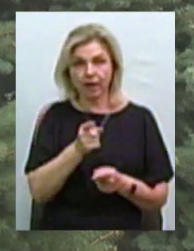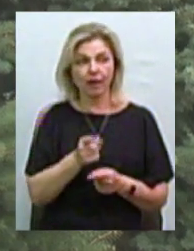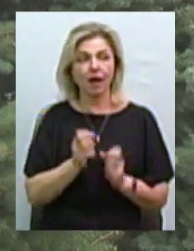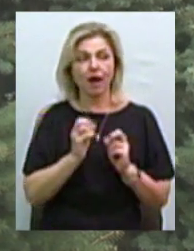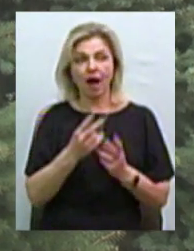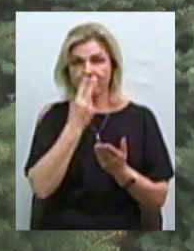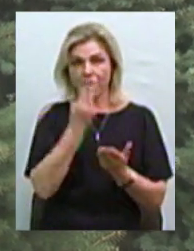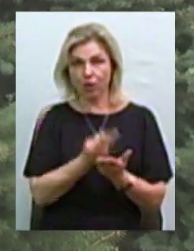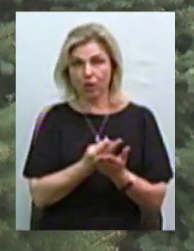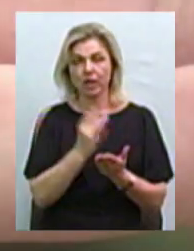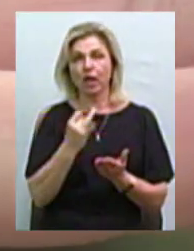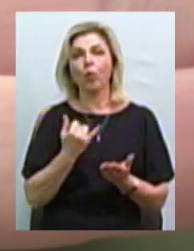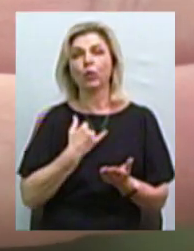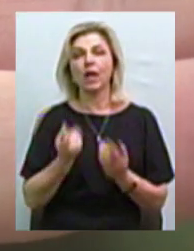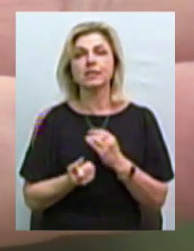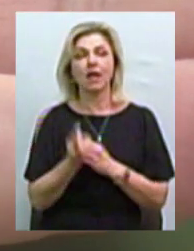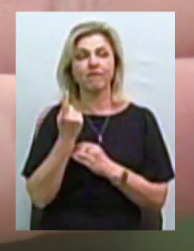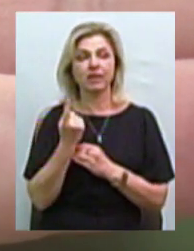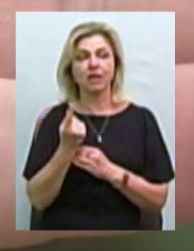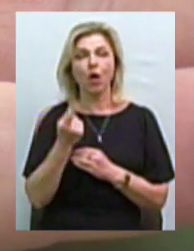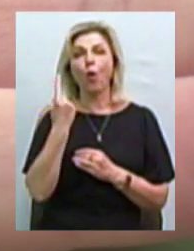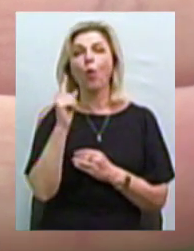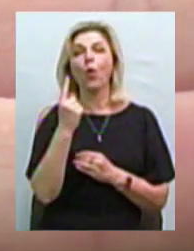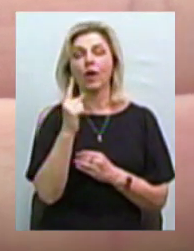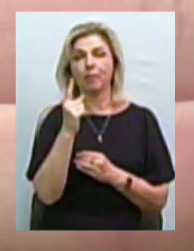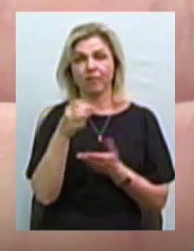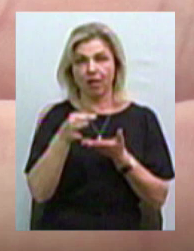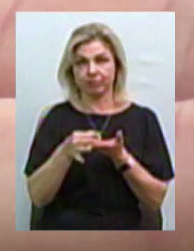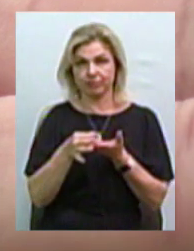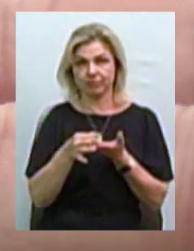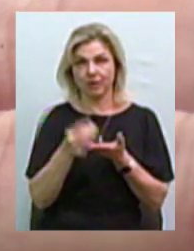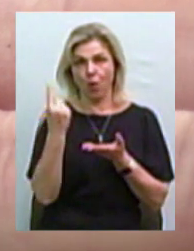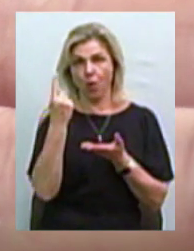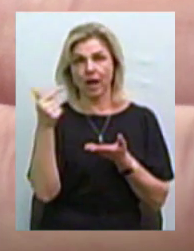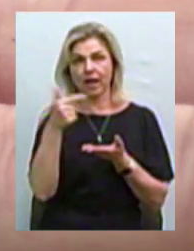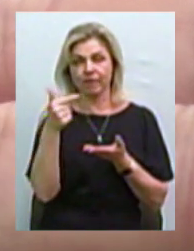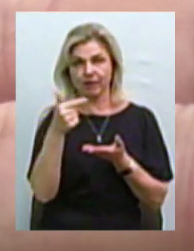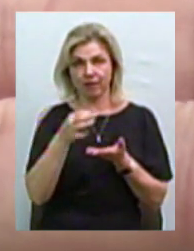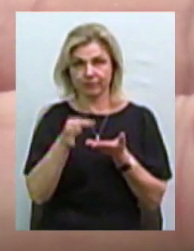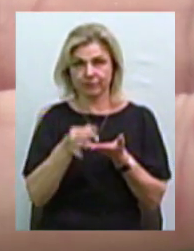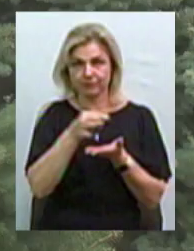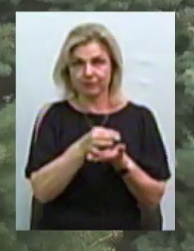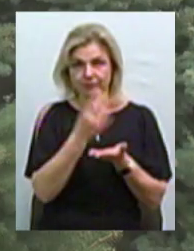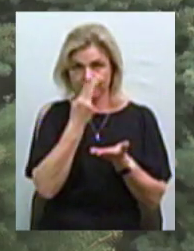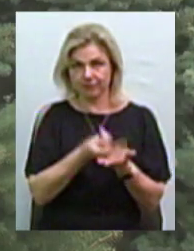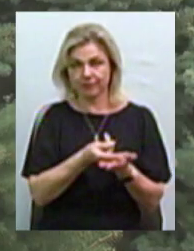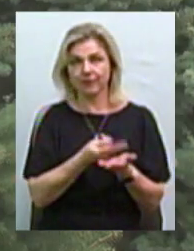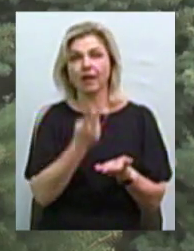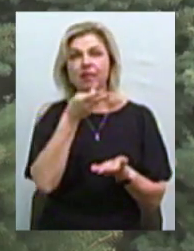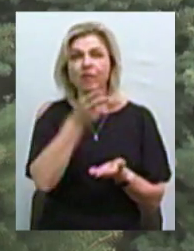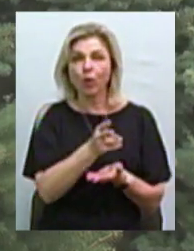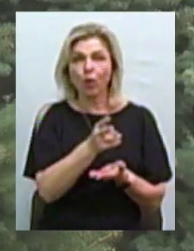вона виглядає. І у нас з'явилась один карбованець, да, одна гривня. Дивіться. От. Ось його дві